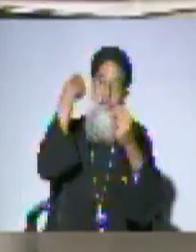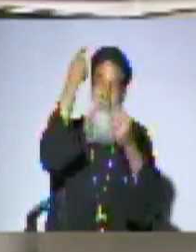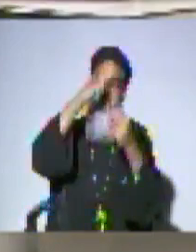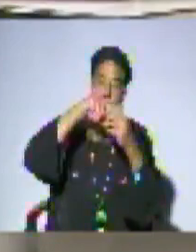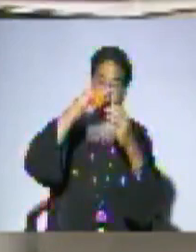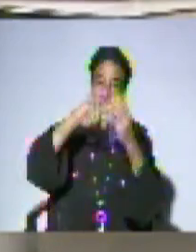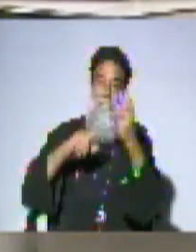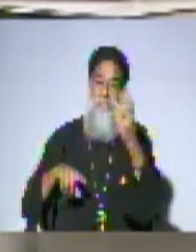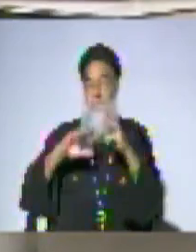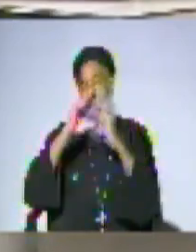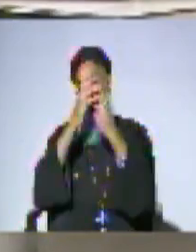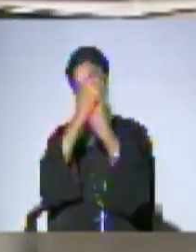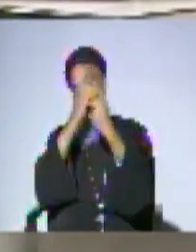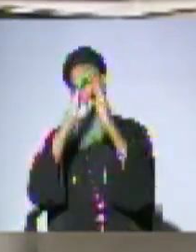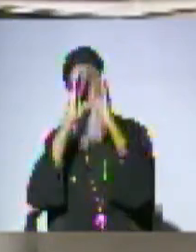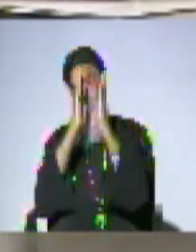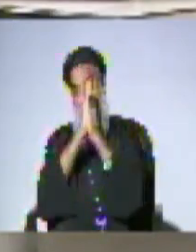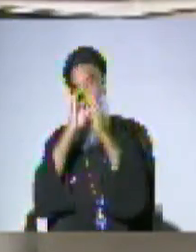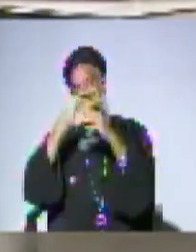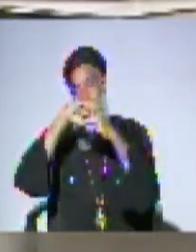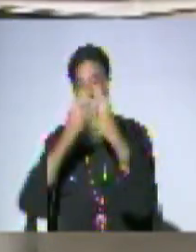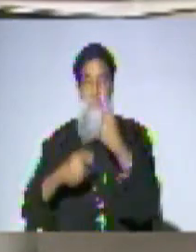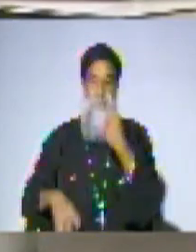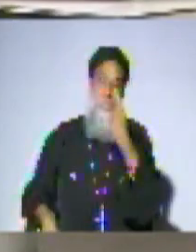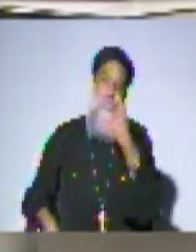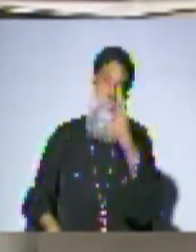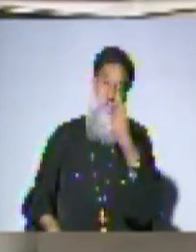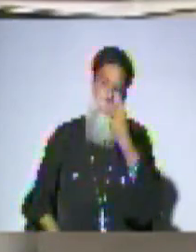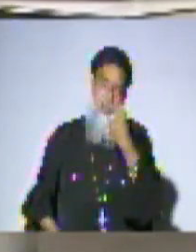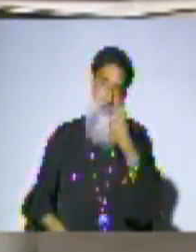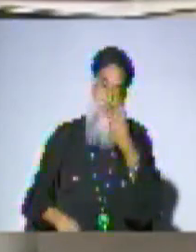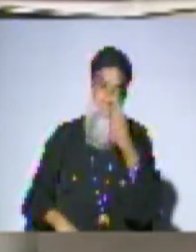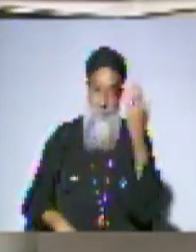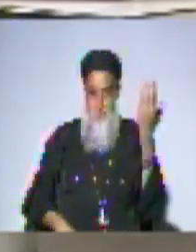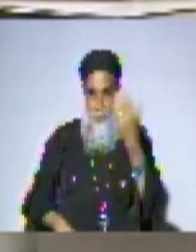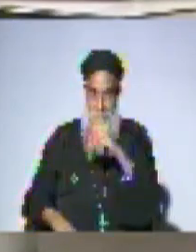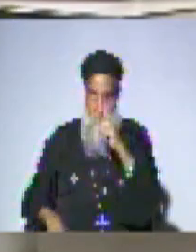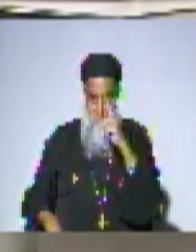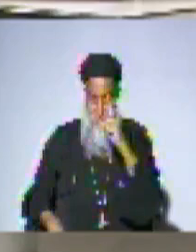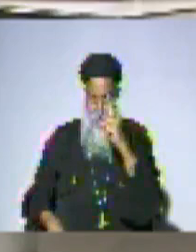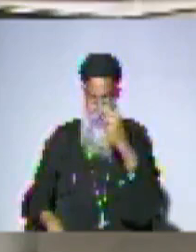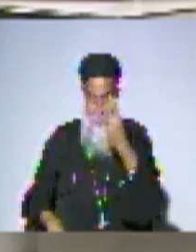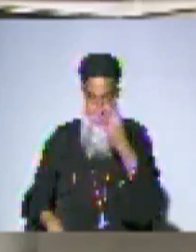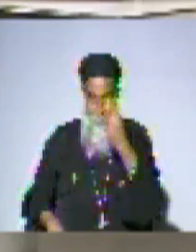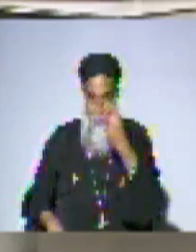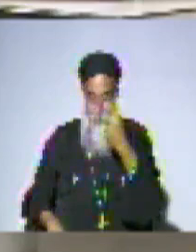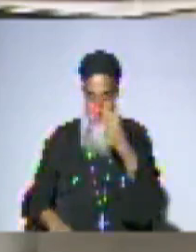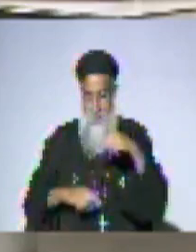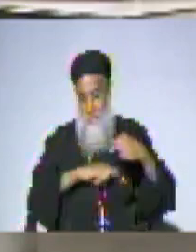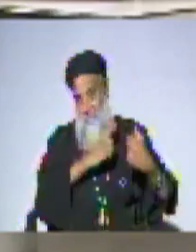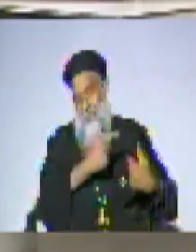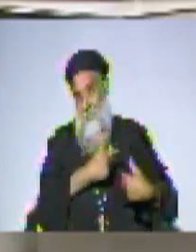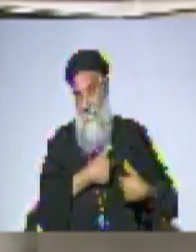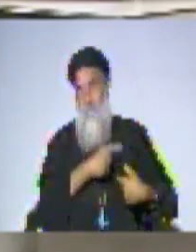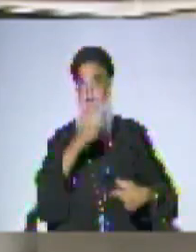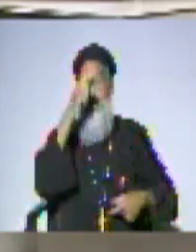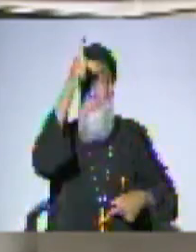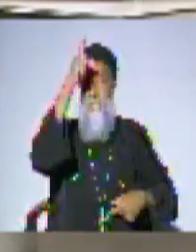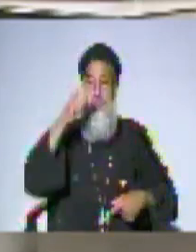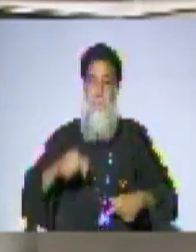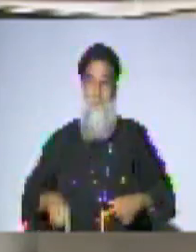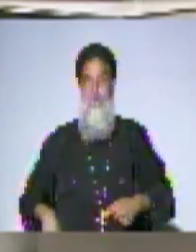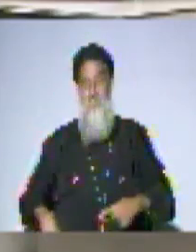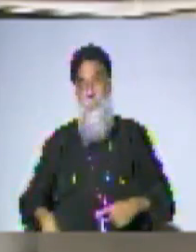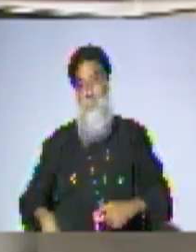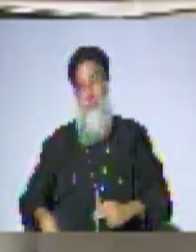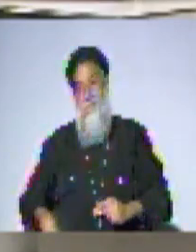القدس. فهي عبادة ثالوثية، لأن الله واحد في جوهره الإله،